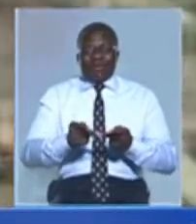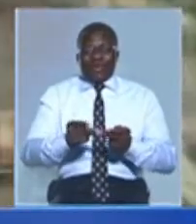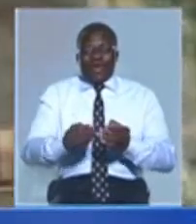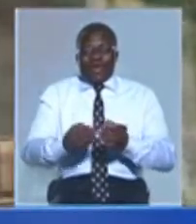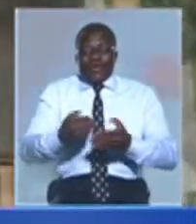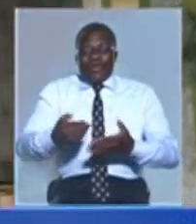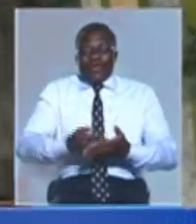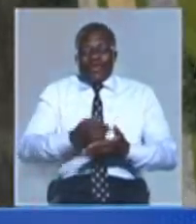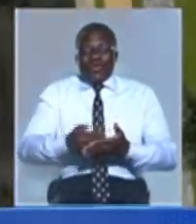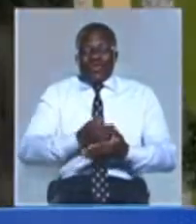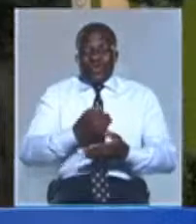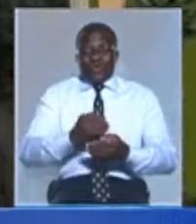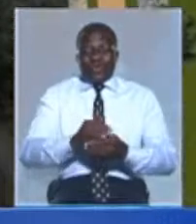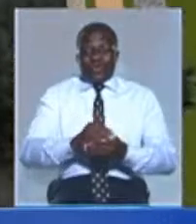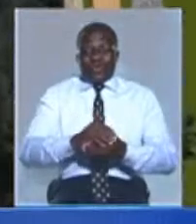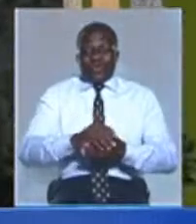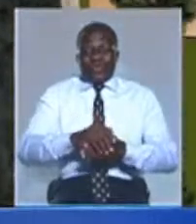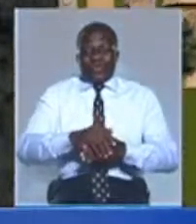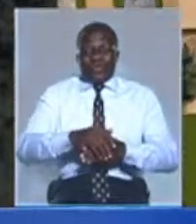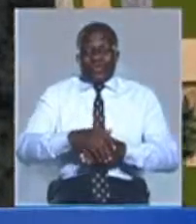embryonnaire.